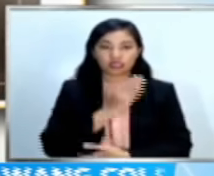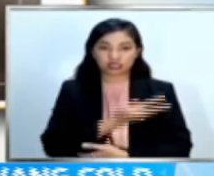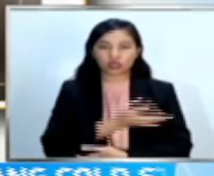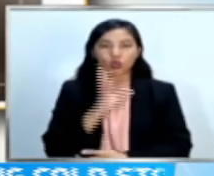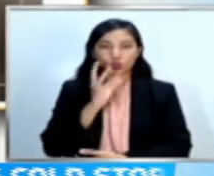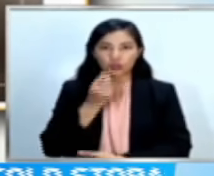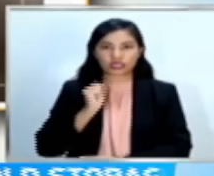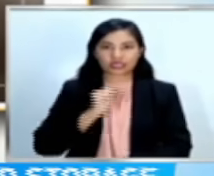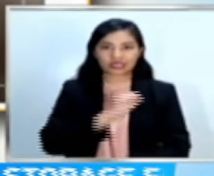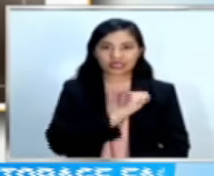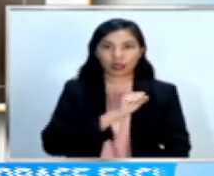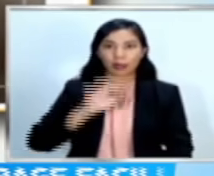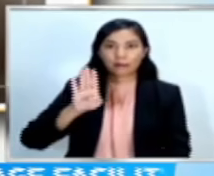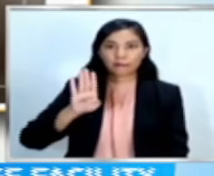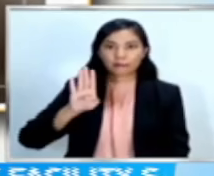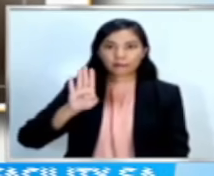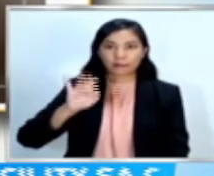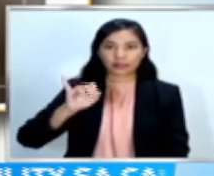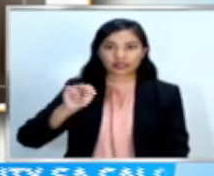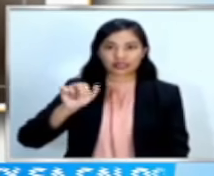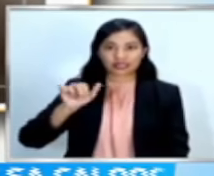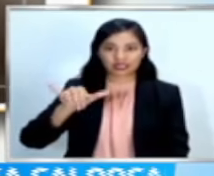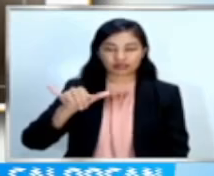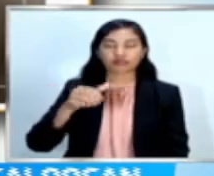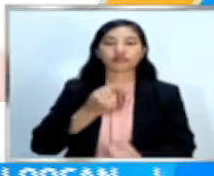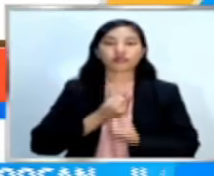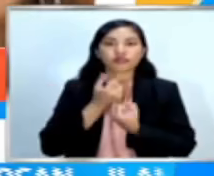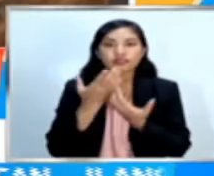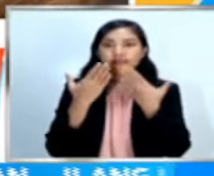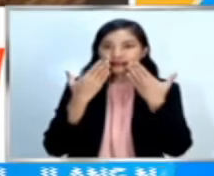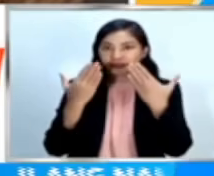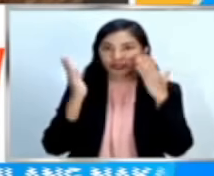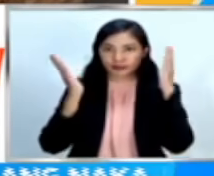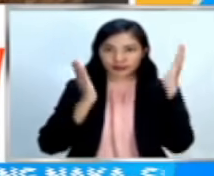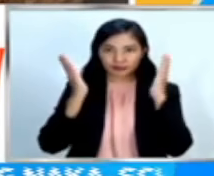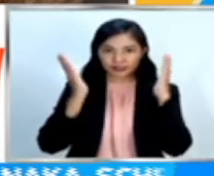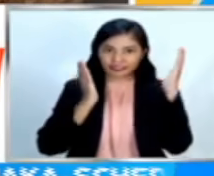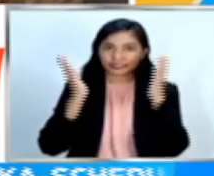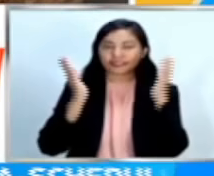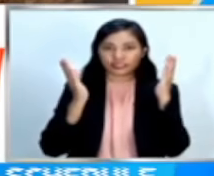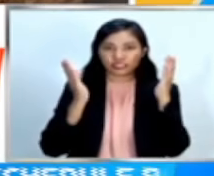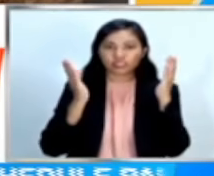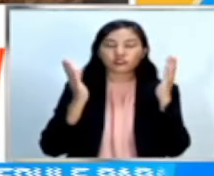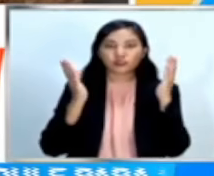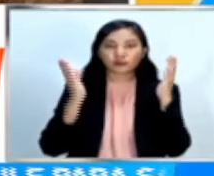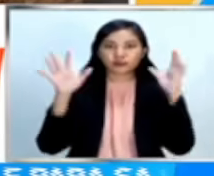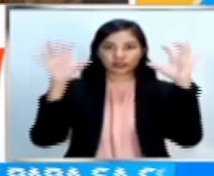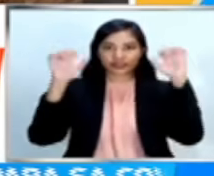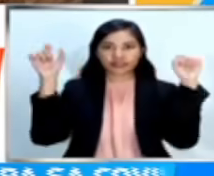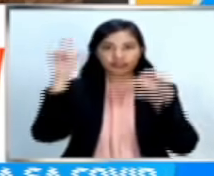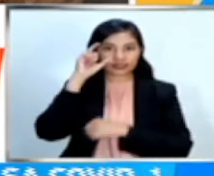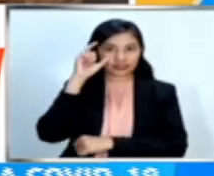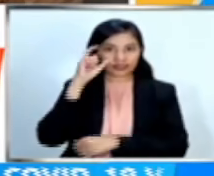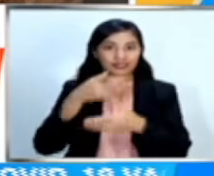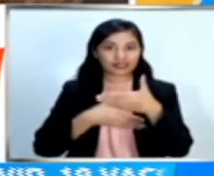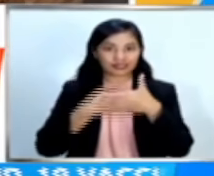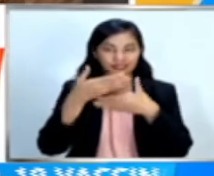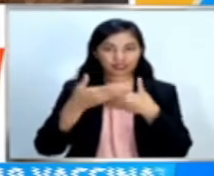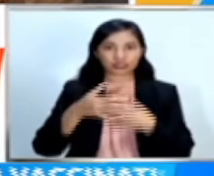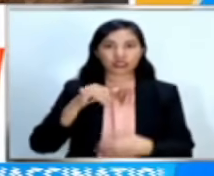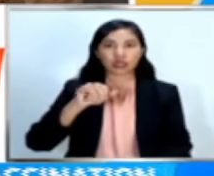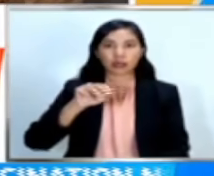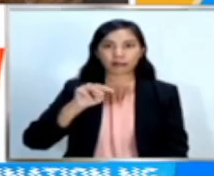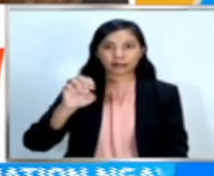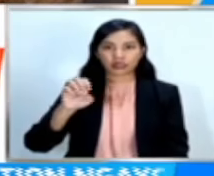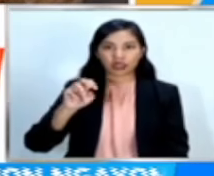Binay, nagpasalamat sa serbisyo ng dating Pangulo. Si Senadora Aimee Marcos na nakasama